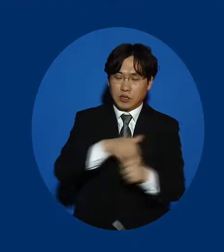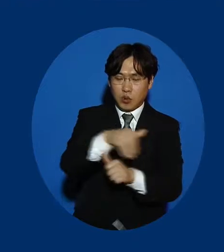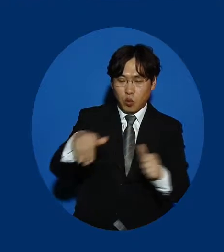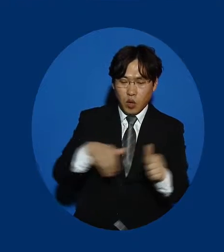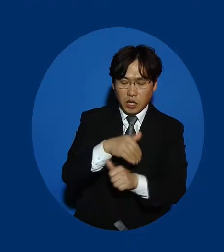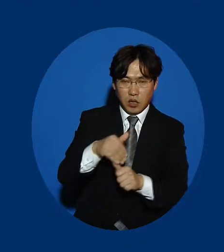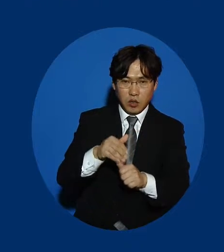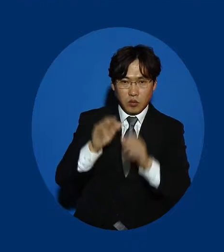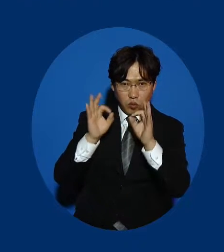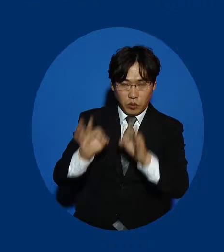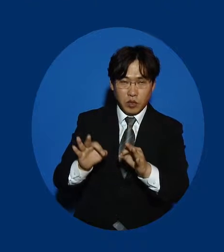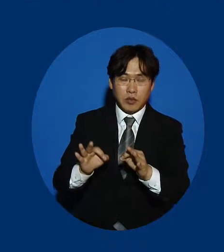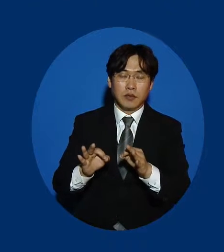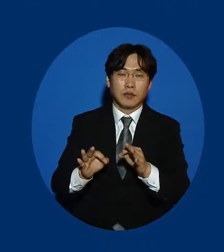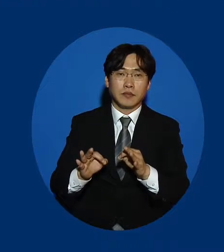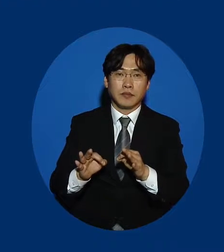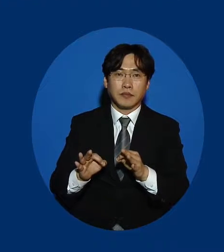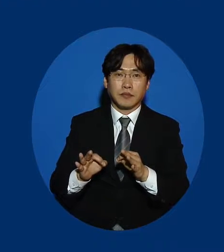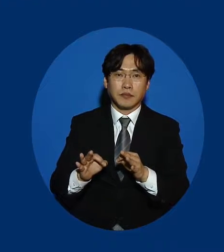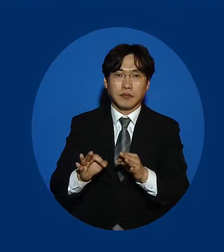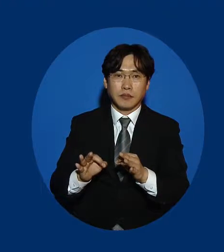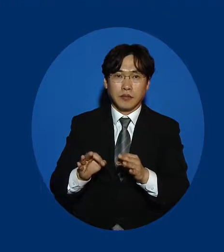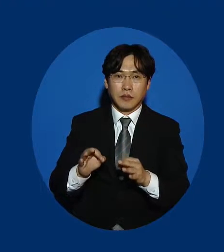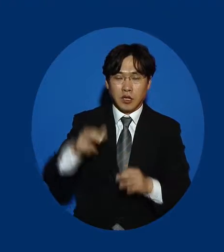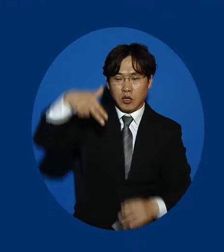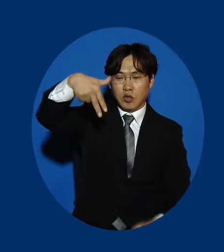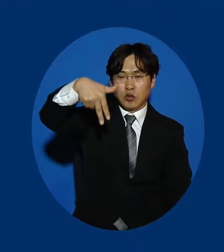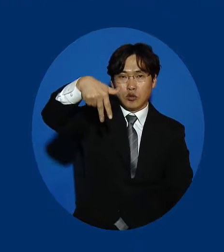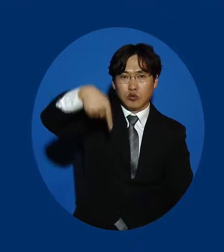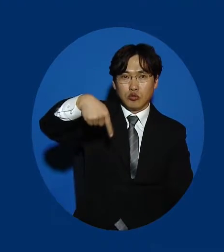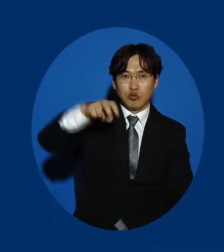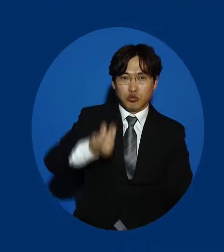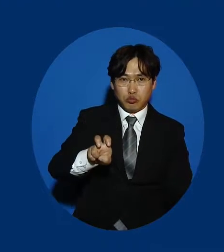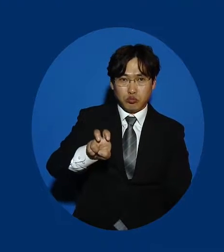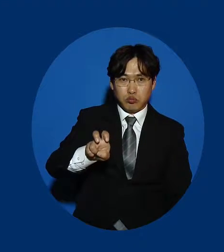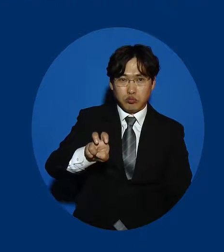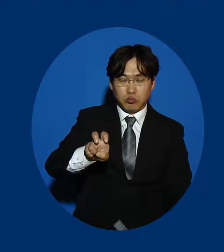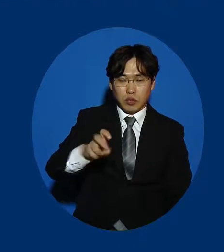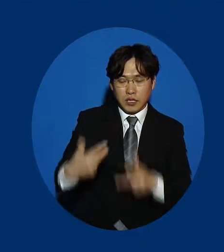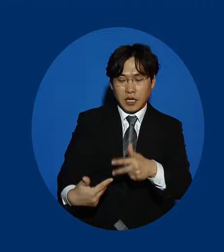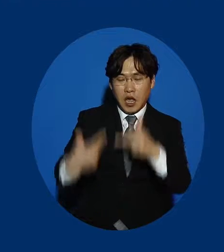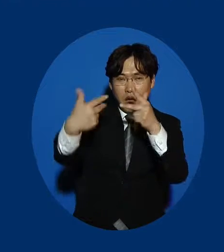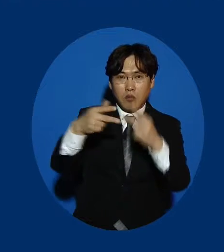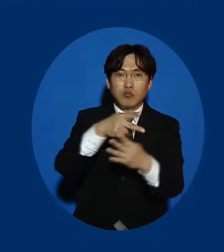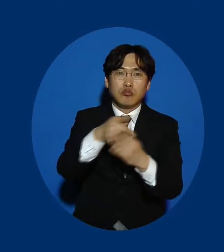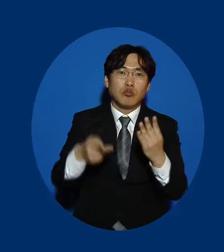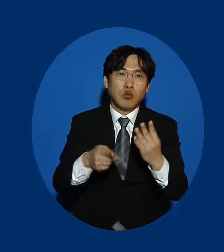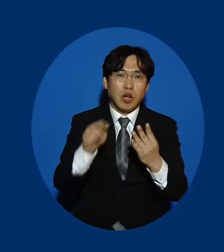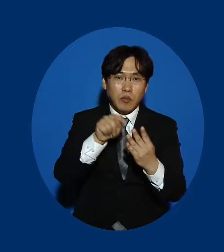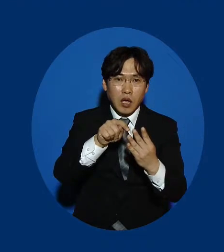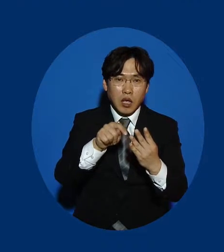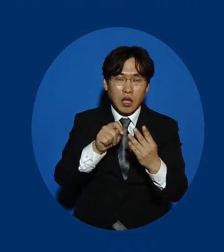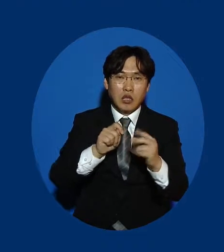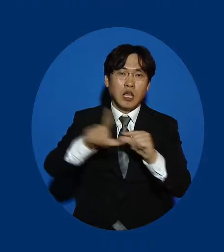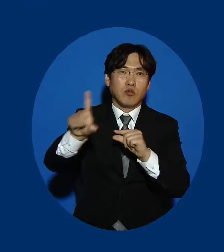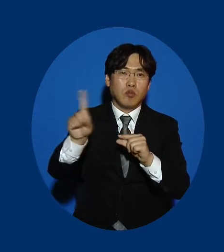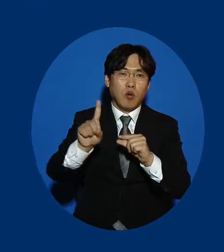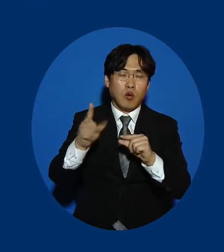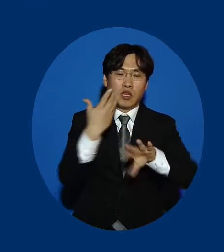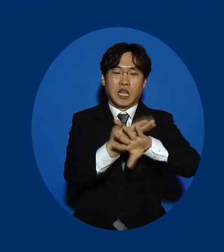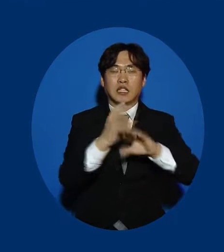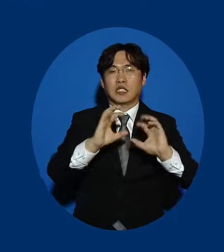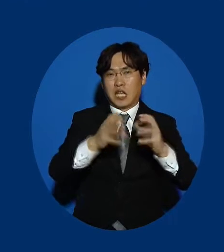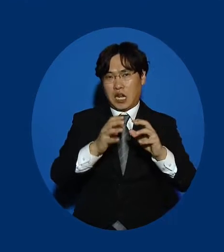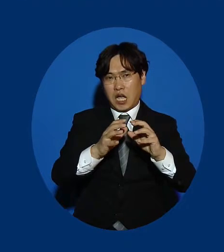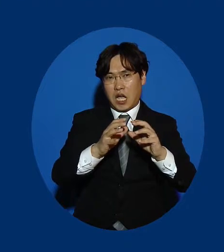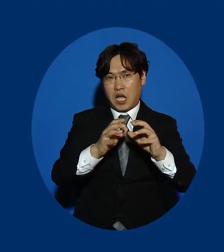뭐냐면 그 줌이라든가 이런 그 프로그램들이 한국 프로그램이 아니에요. 해외에서